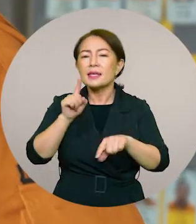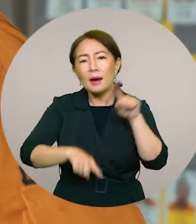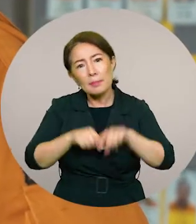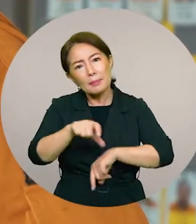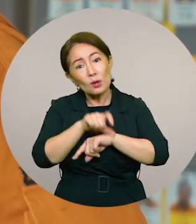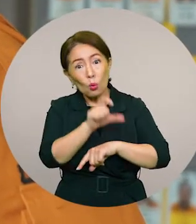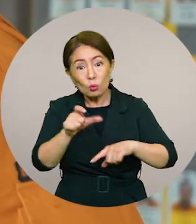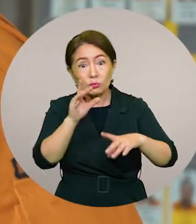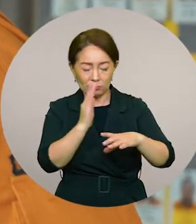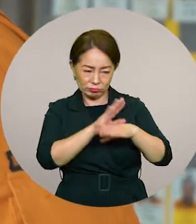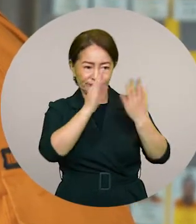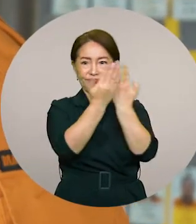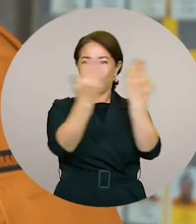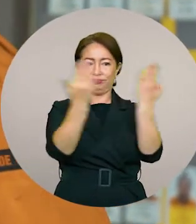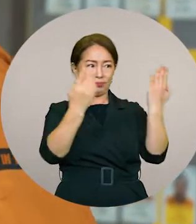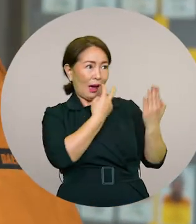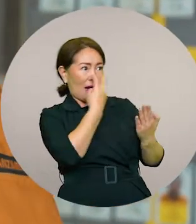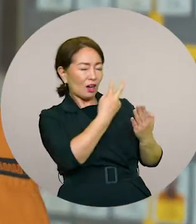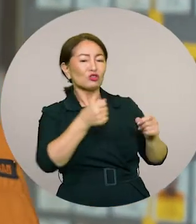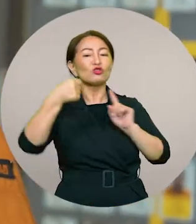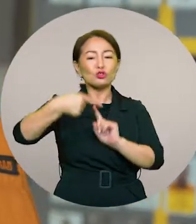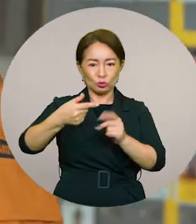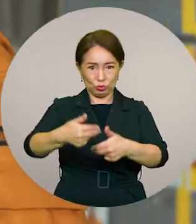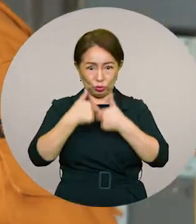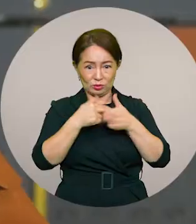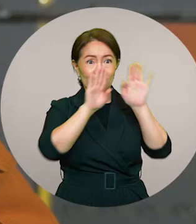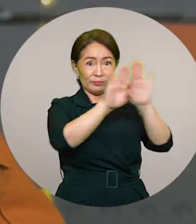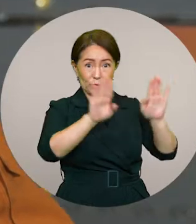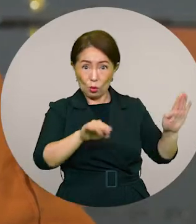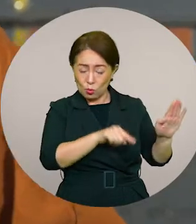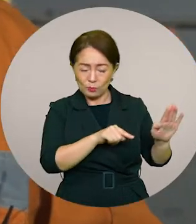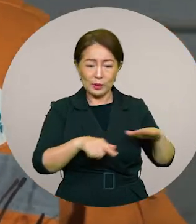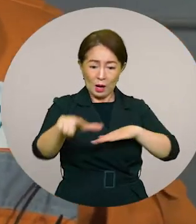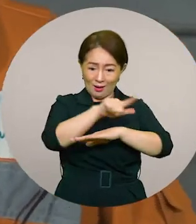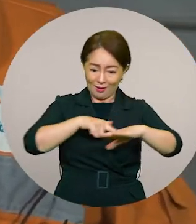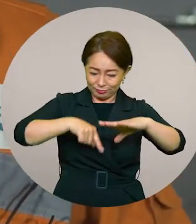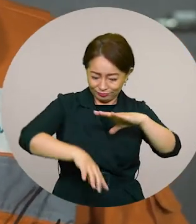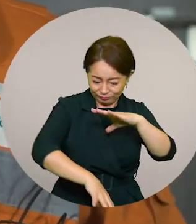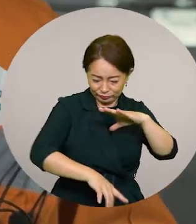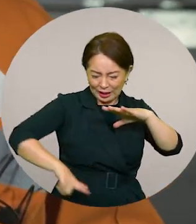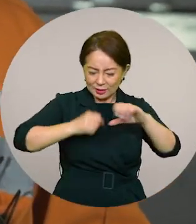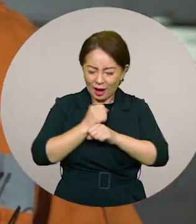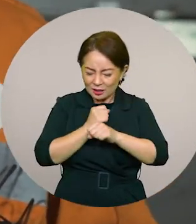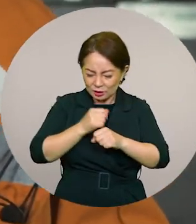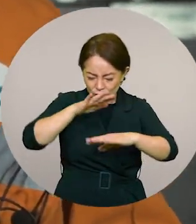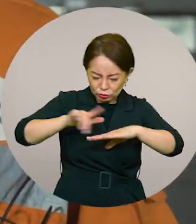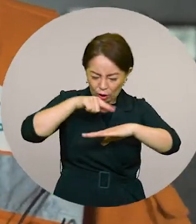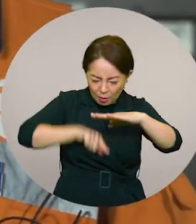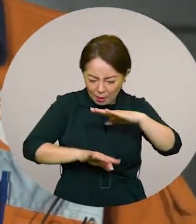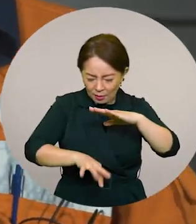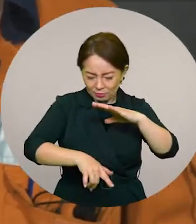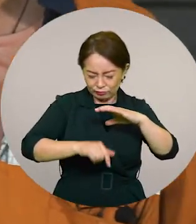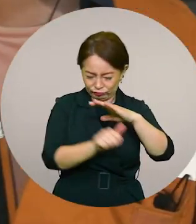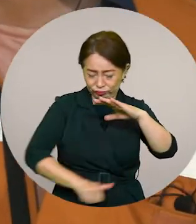байна гэдгийг бол одоо хянах зорилготой орох гарнаа. Тэгээд уухагаас гарсан дотор хүмүүс бүрэн хүчтэй гарсан уу